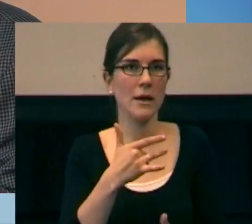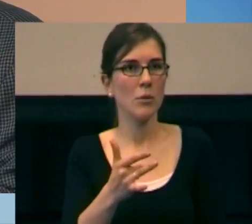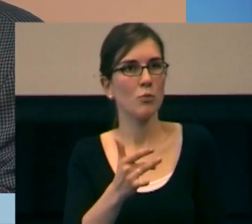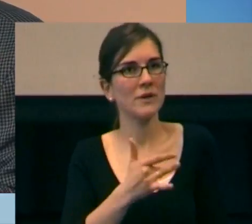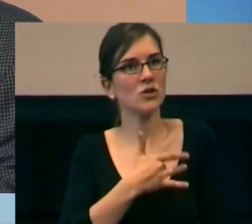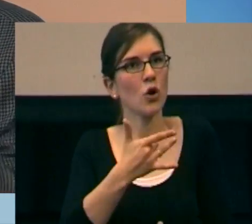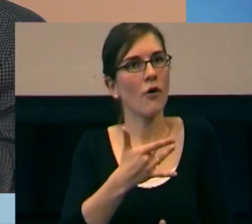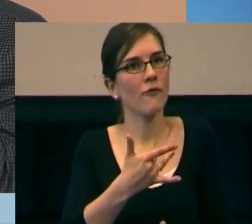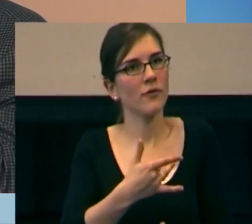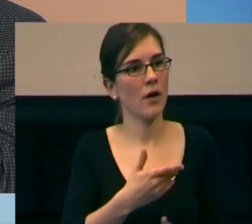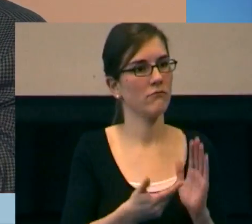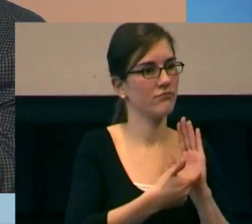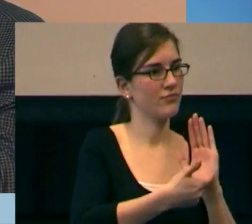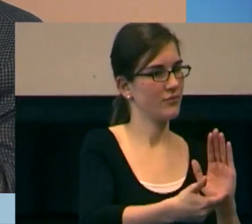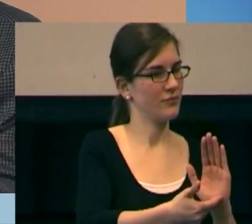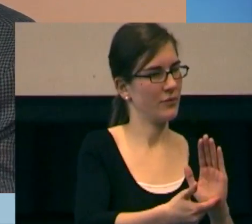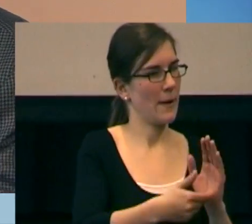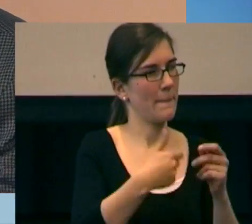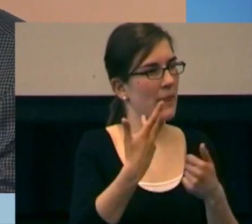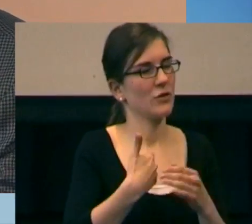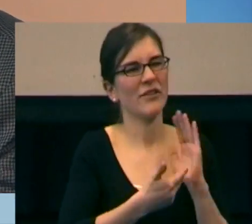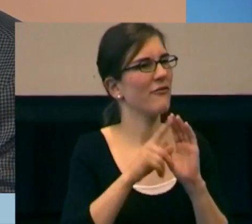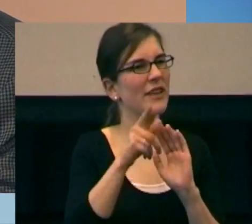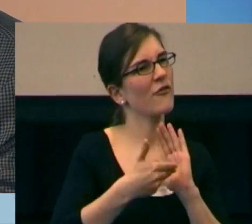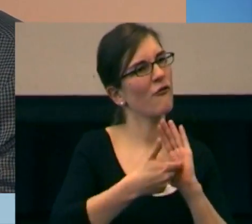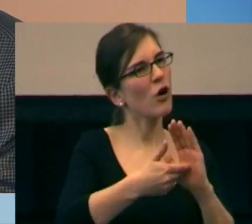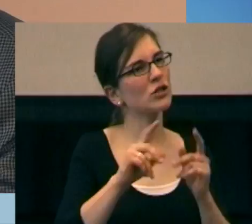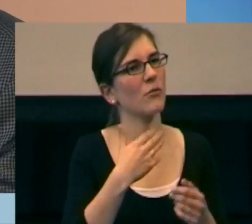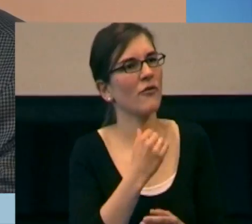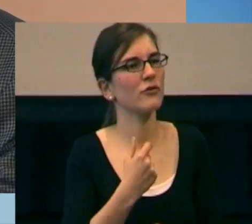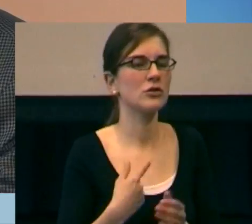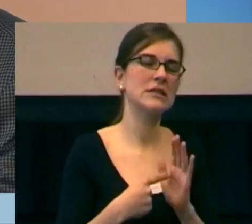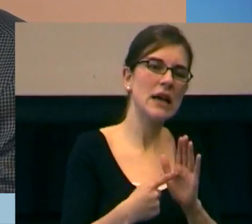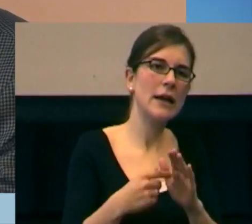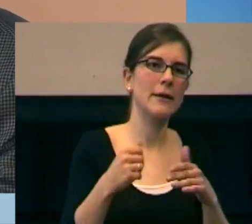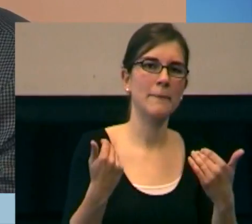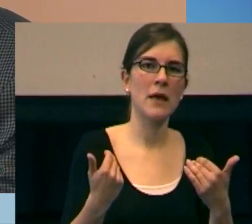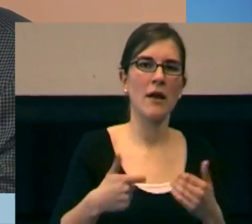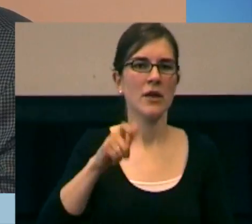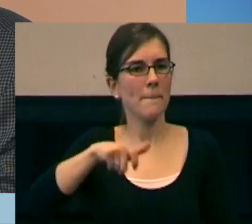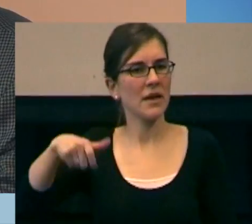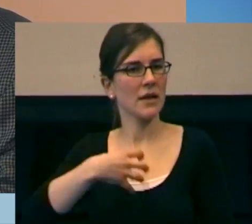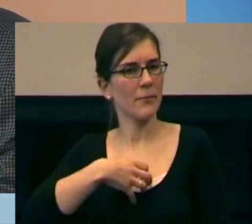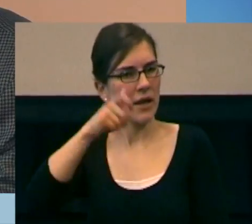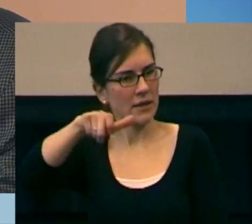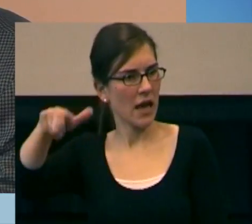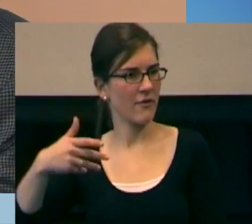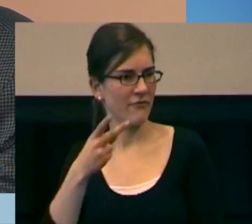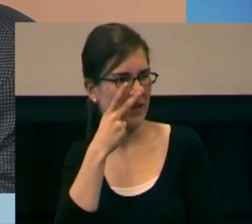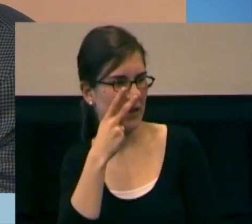betroffenen Männern, die in der Selbsthilfe organisiert sind, mit denen ich ständig zu tun habe. Die